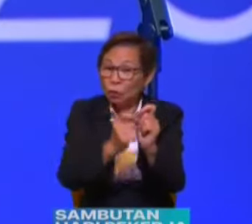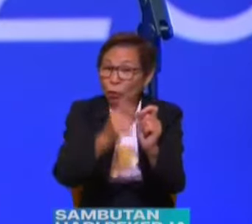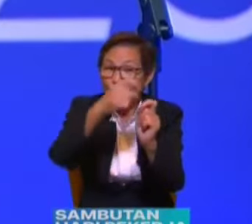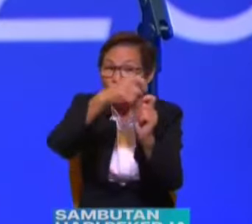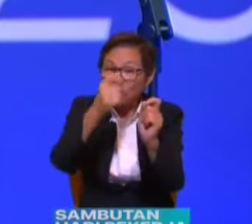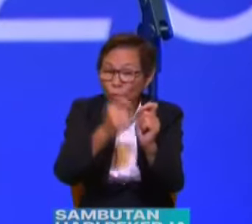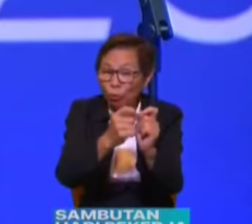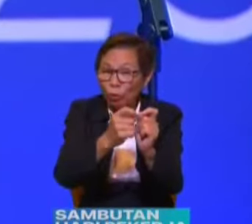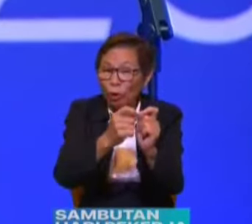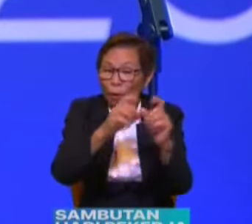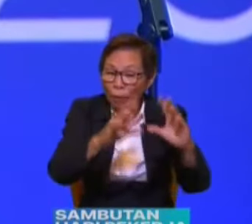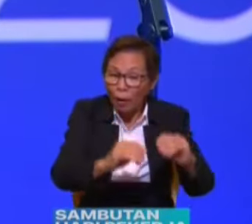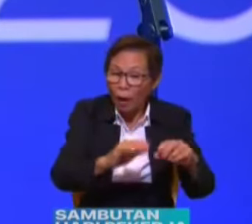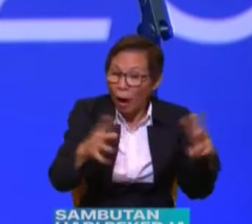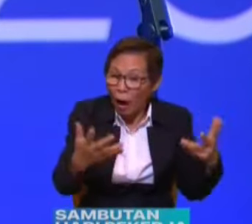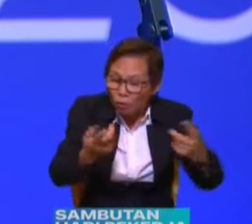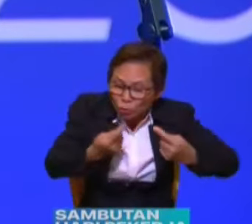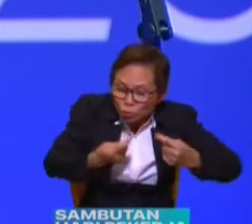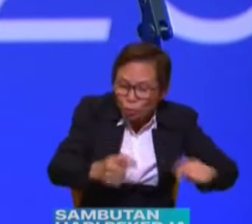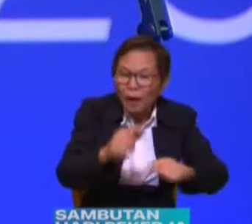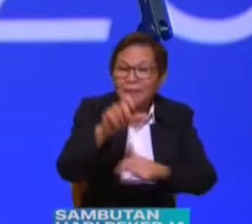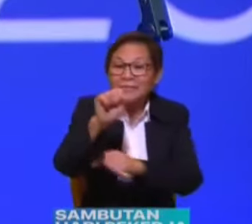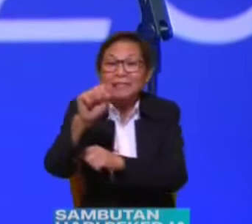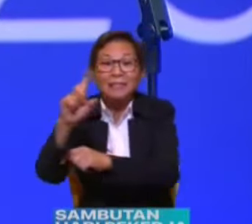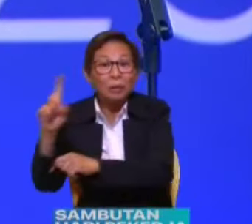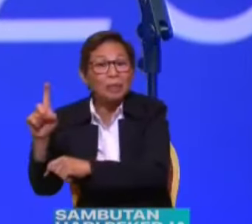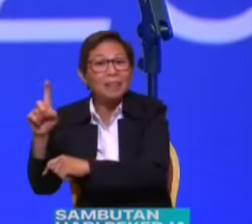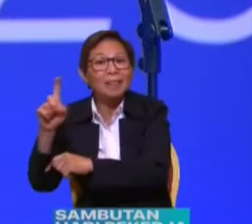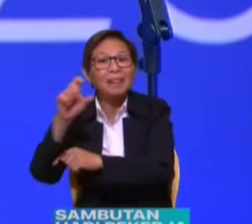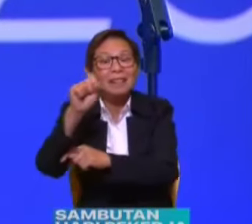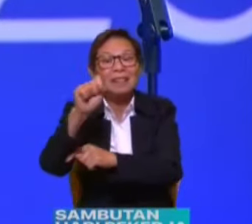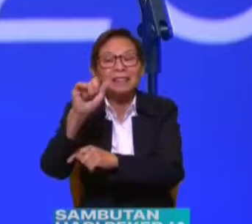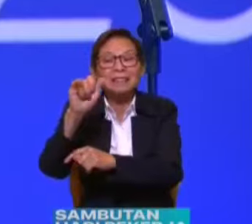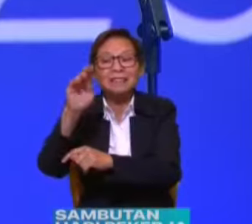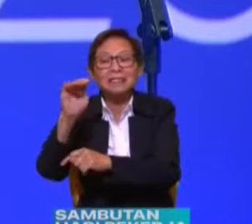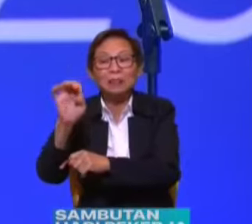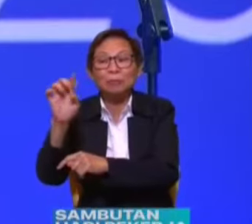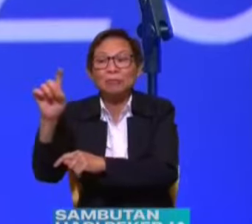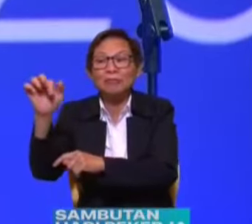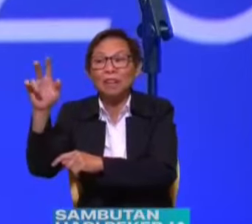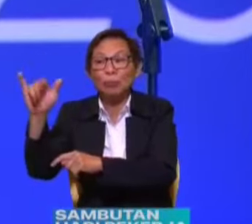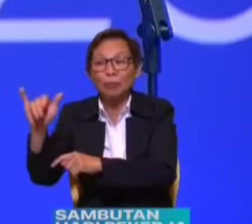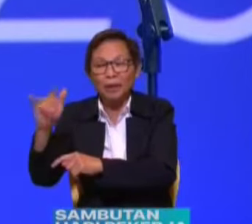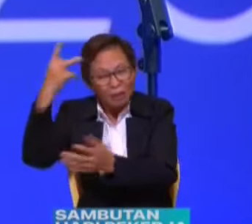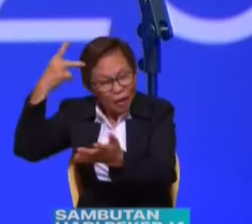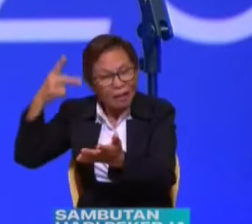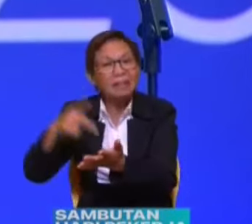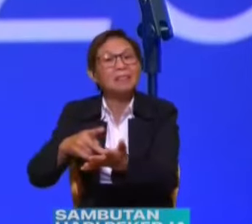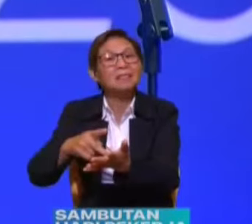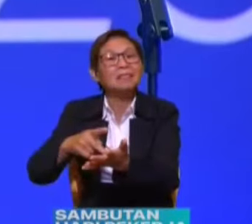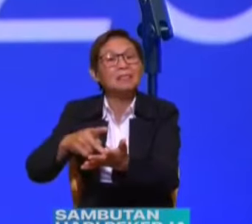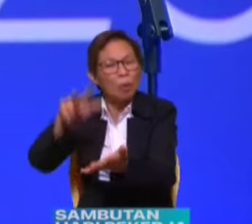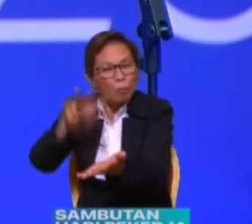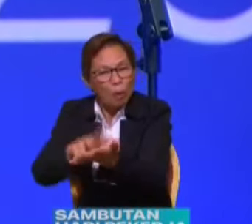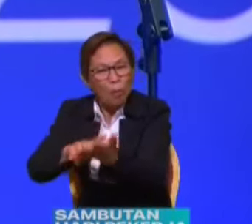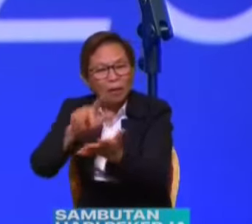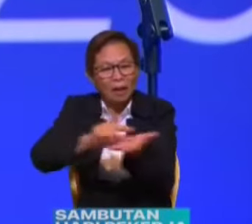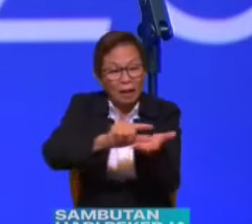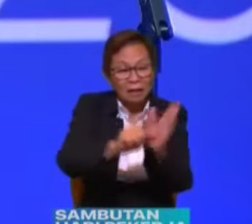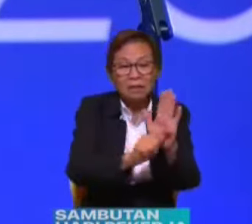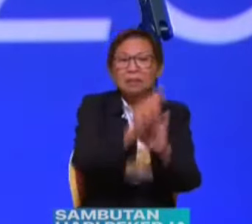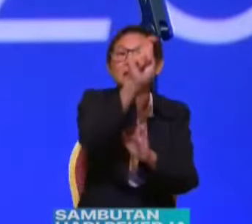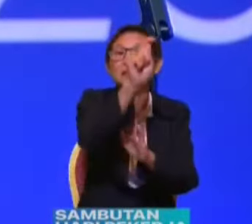bagaimana percobaan Sam Darby, ya, mechanization, dan memberi upah yang tinggi dan mendapat